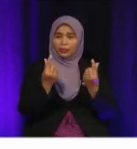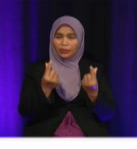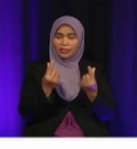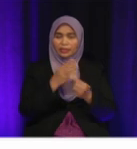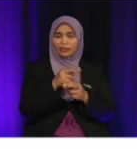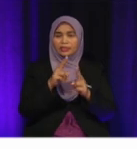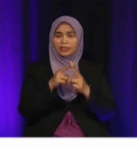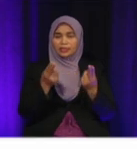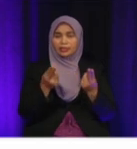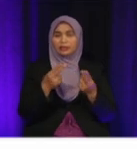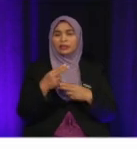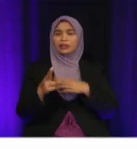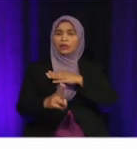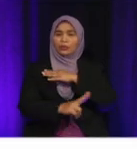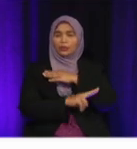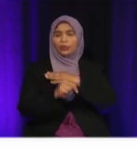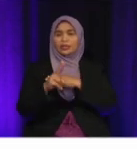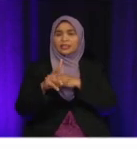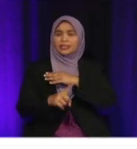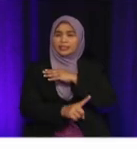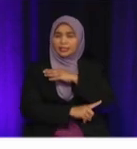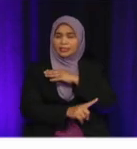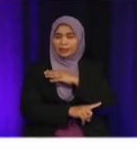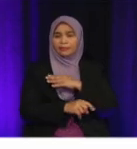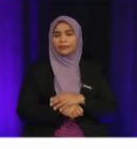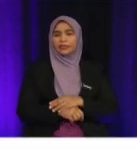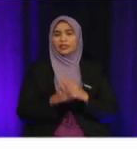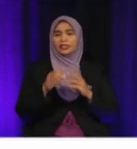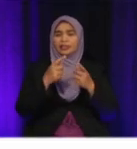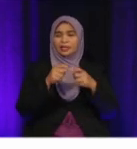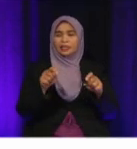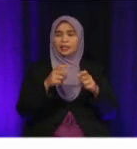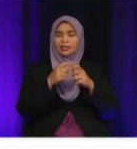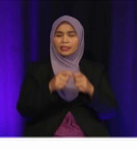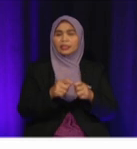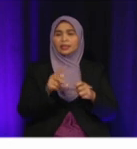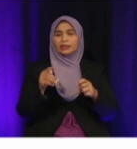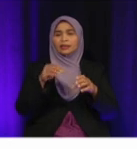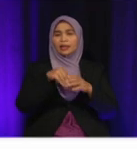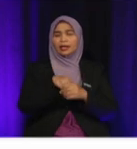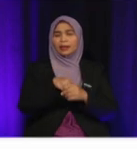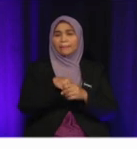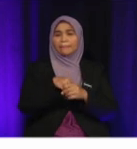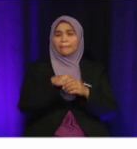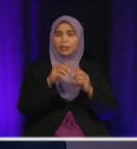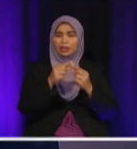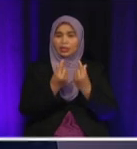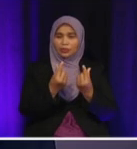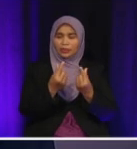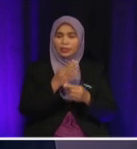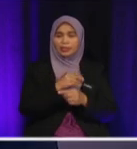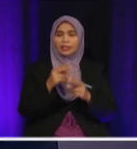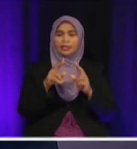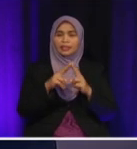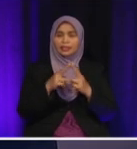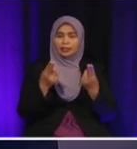hukuman kesiksaan. Yang kedua kena ingat yang telah ditetapkan jenis dan bentuknya di dalam Al-Quran